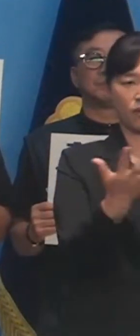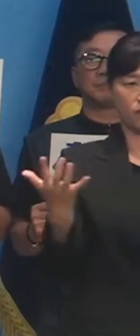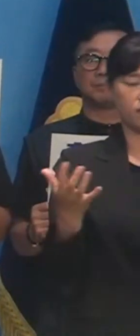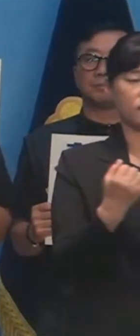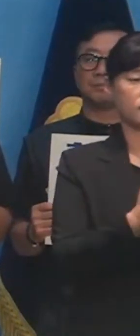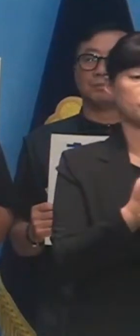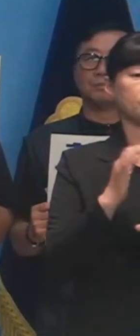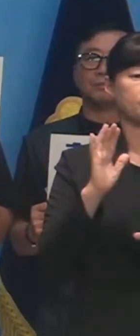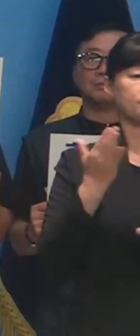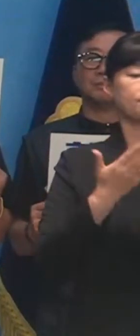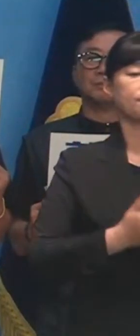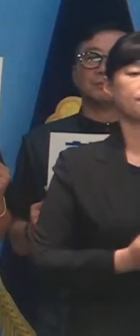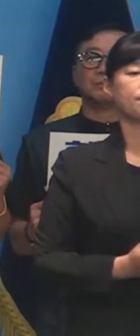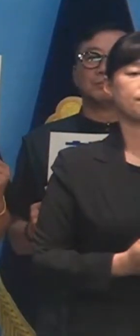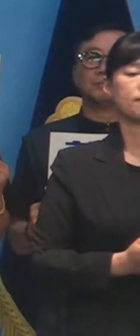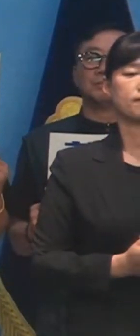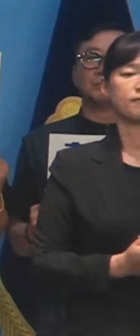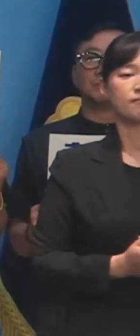개최하게 되었습니다.